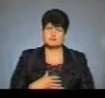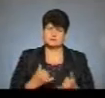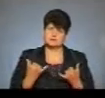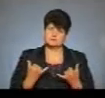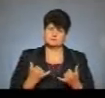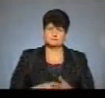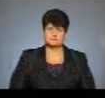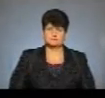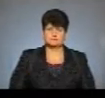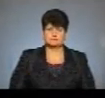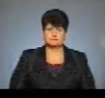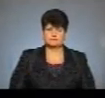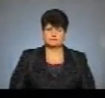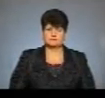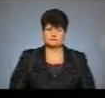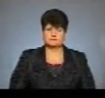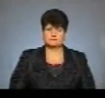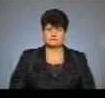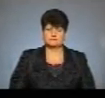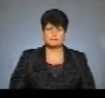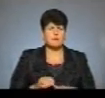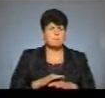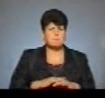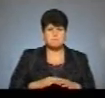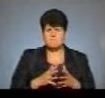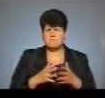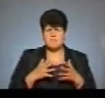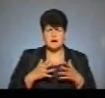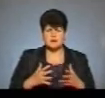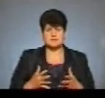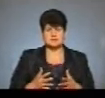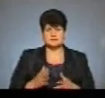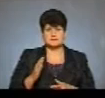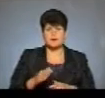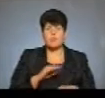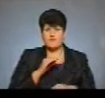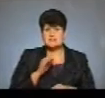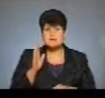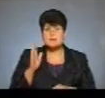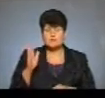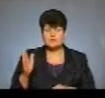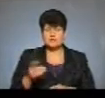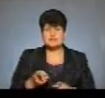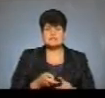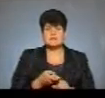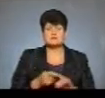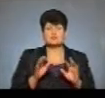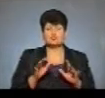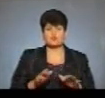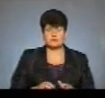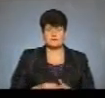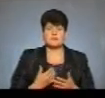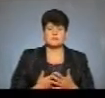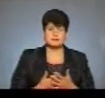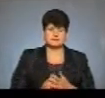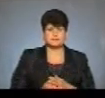на сьогодні? Ну, маса професій, які є професіями майбутнього, так, ті, які пов'язані з комп'ютеризацією.